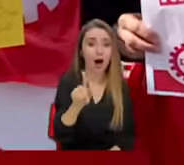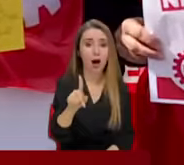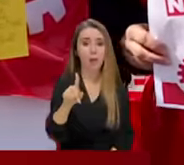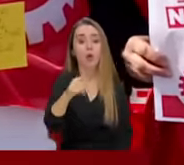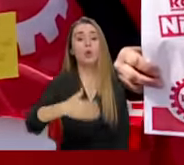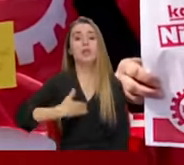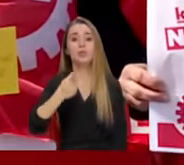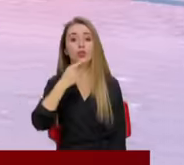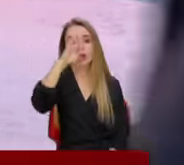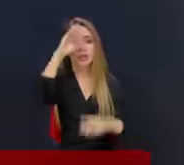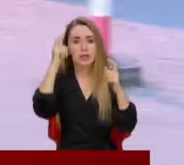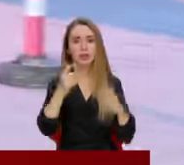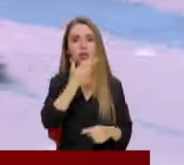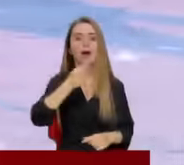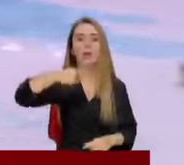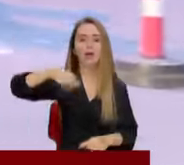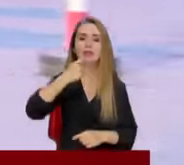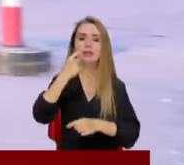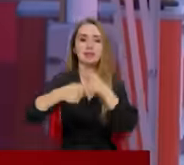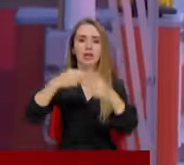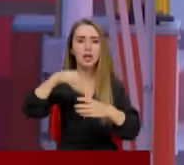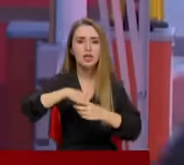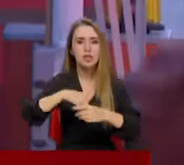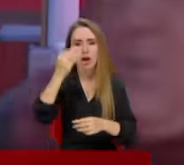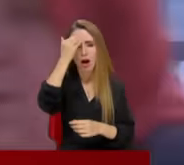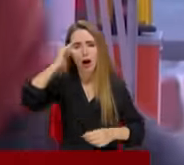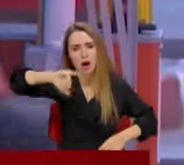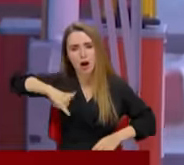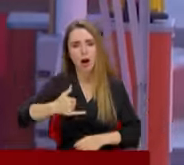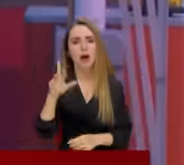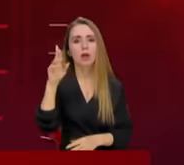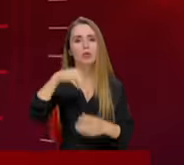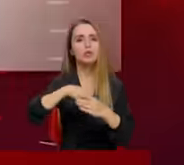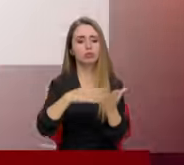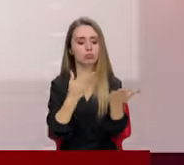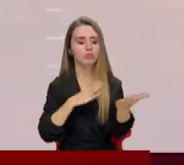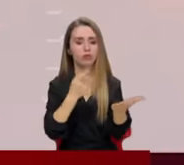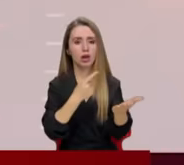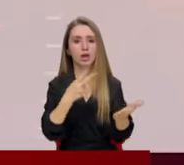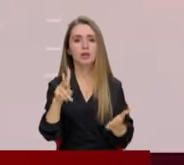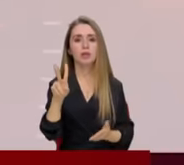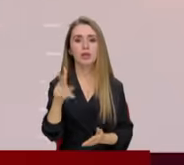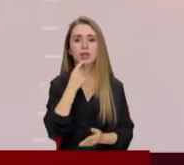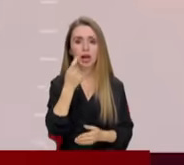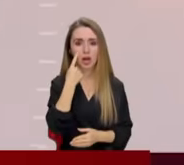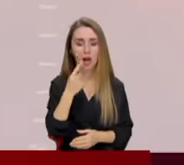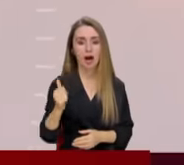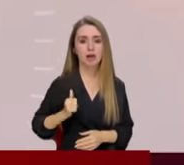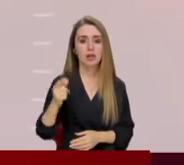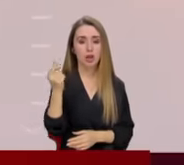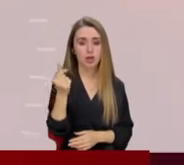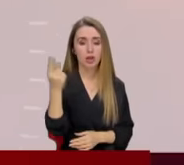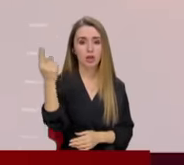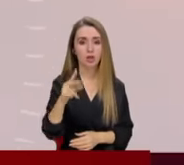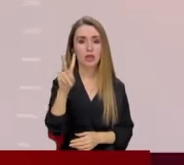yok dedi İstanbul'da. Emeklinin yıllar içinde nasıl yoksullaştığı raporlarla gösterildi. 2002 yılında asgari